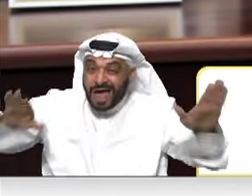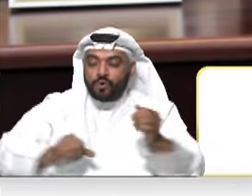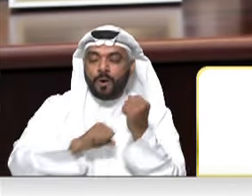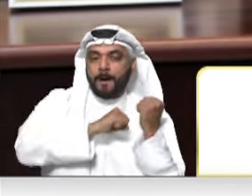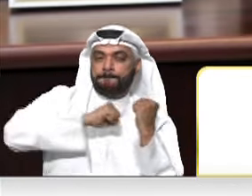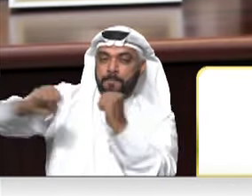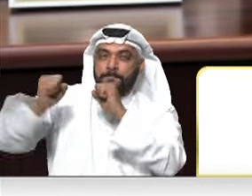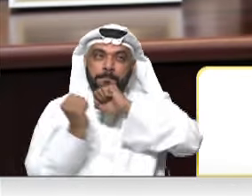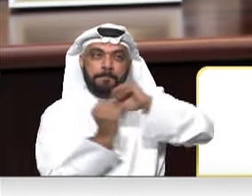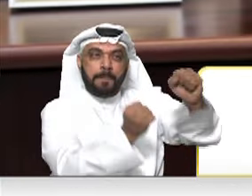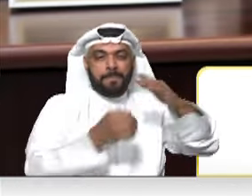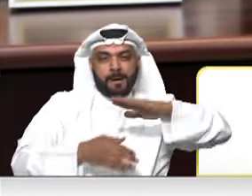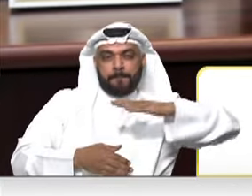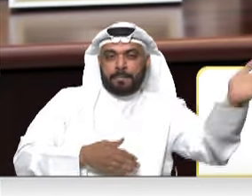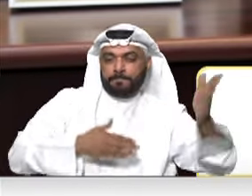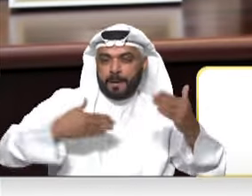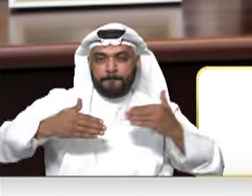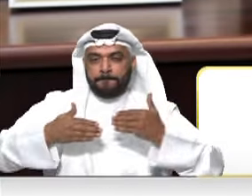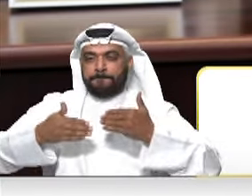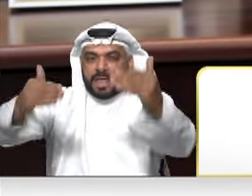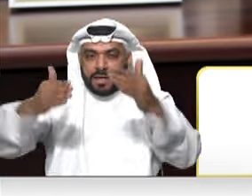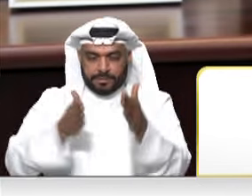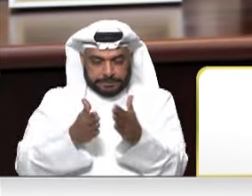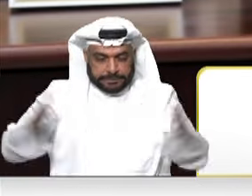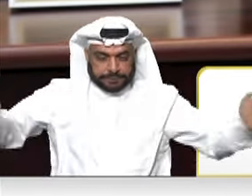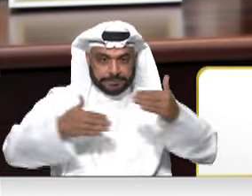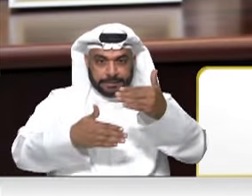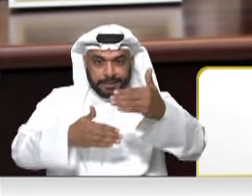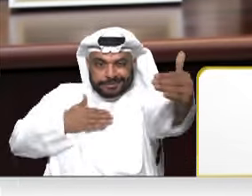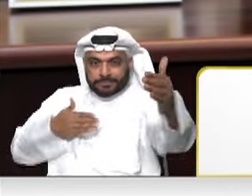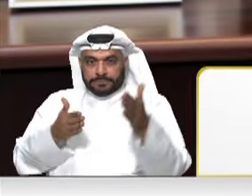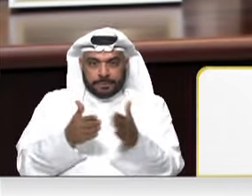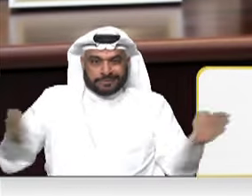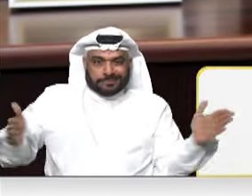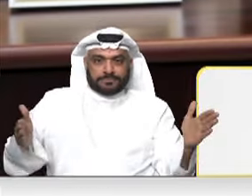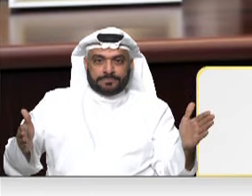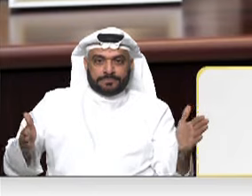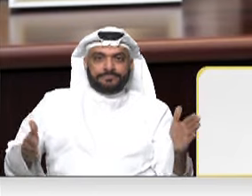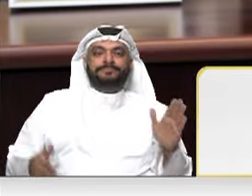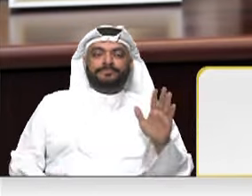اللي صادرته البلدية أو المكتب الهندسي،